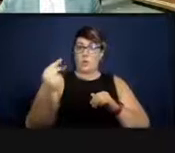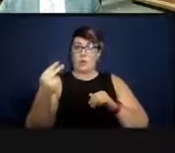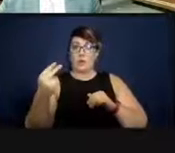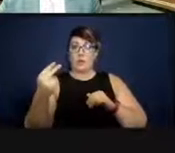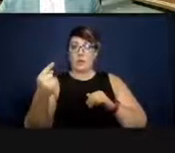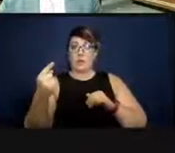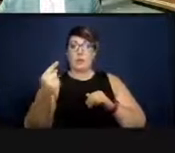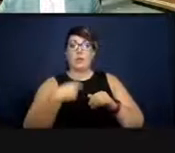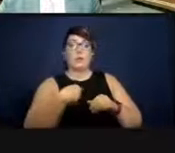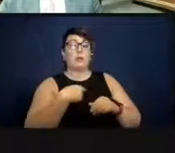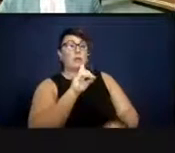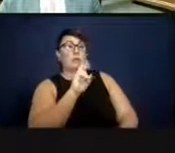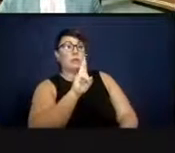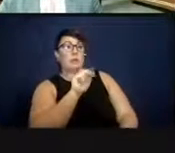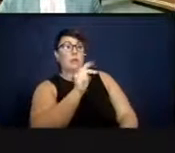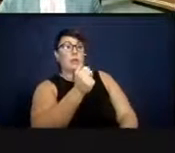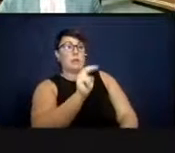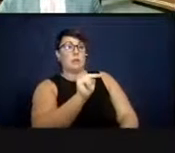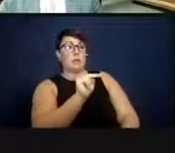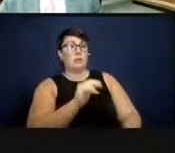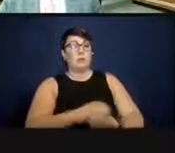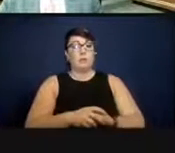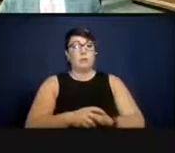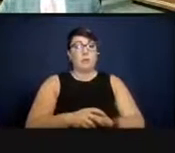الموضوع؟ كريغ، دونكن،